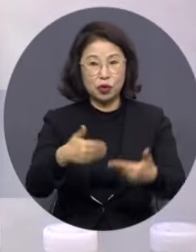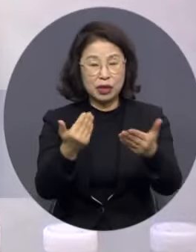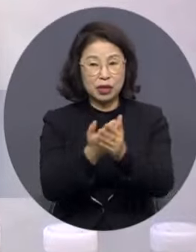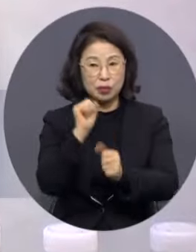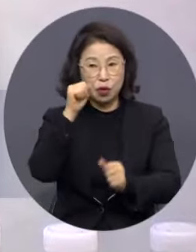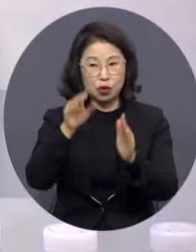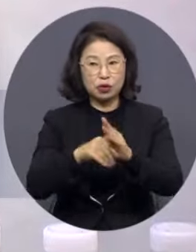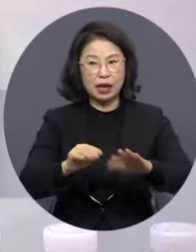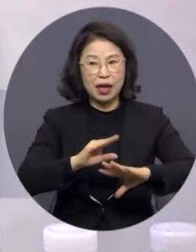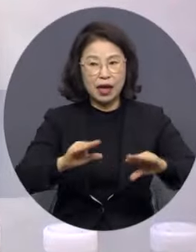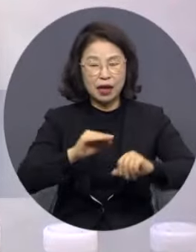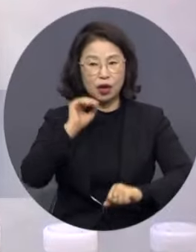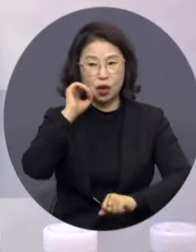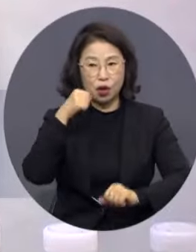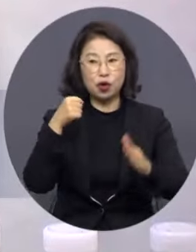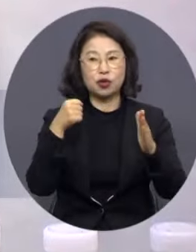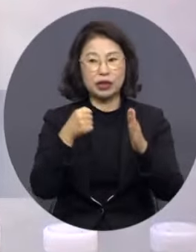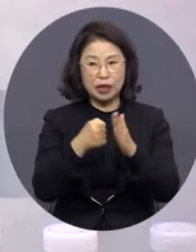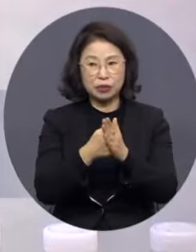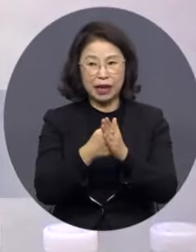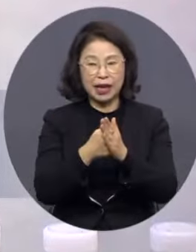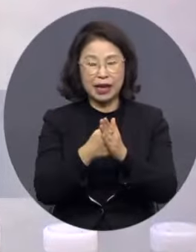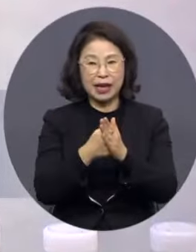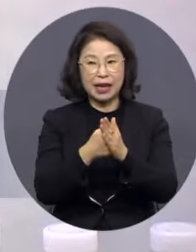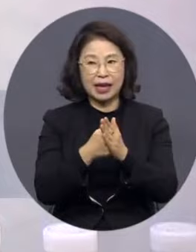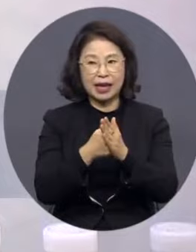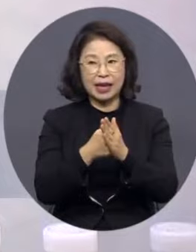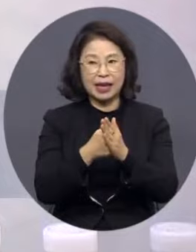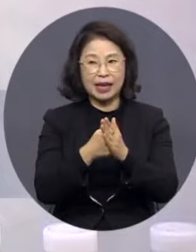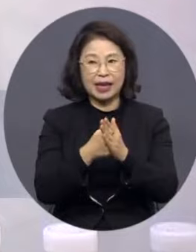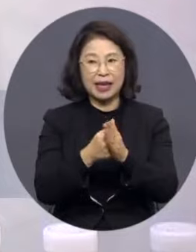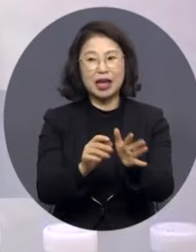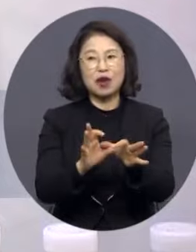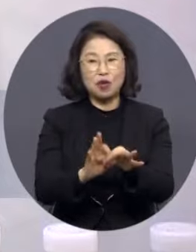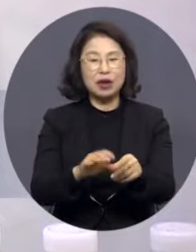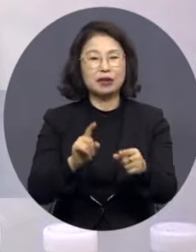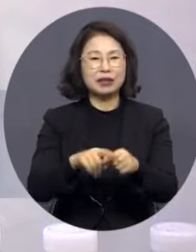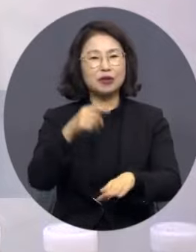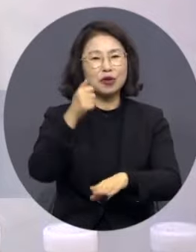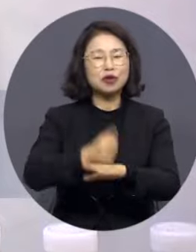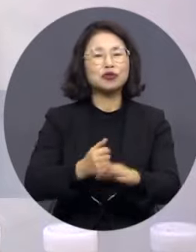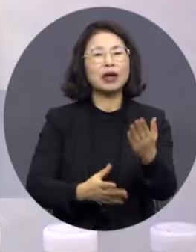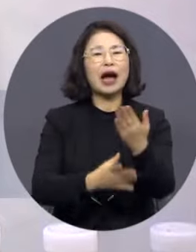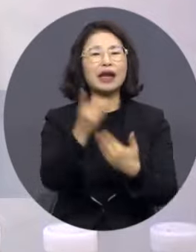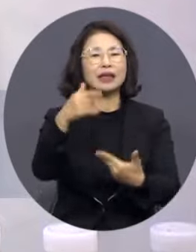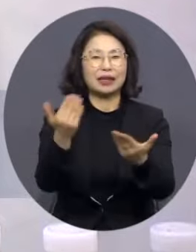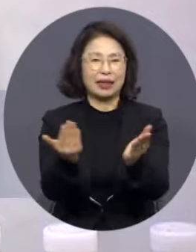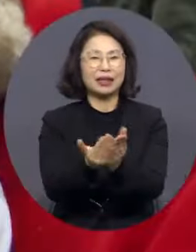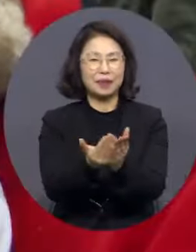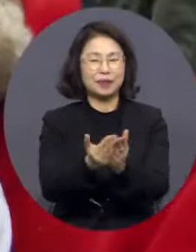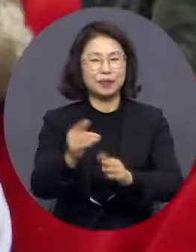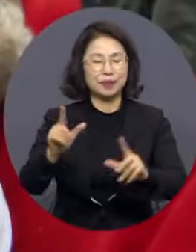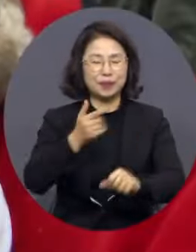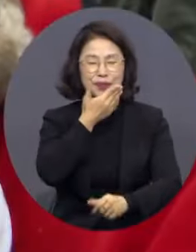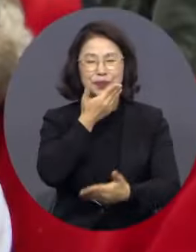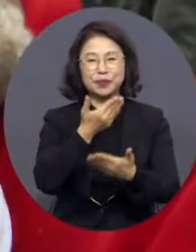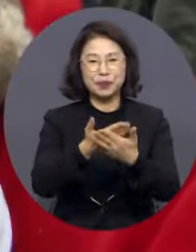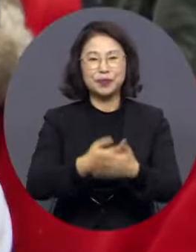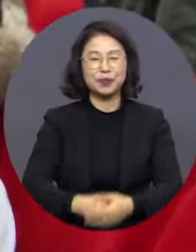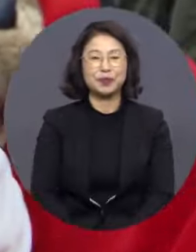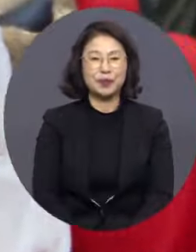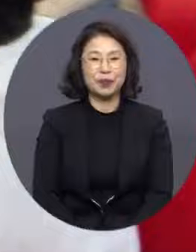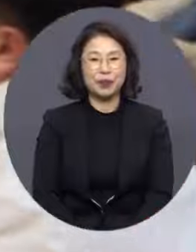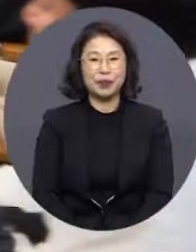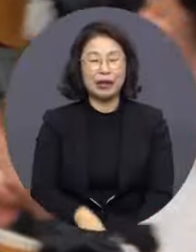해결해 나갈 수 있는 능력이 순식간에 부서지기 때문에 하나에 된 팀을 좀 보여줬으면 좋겠다.